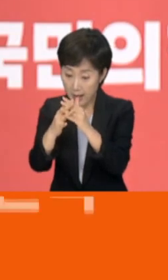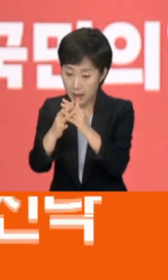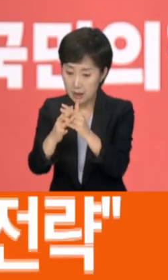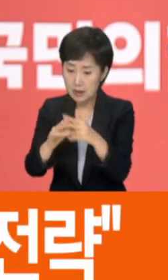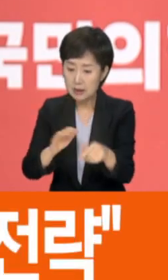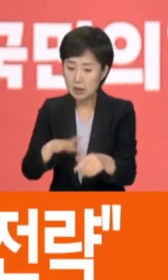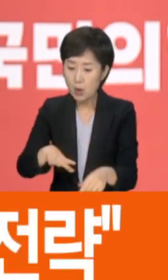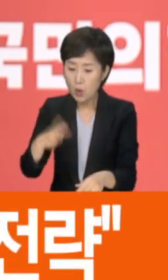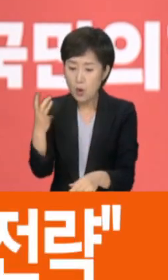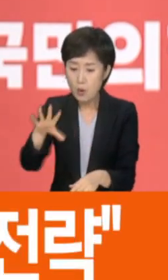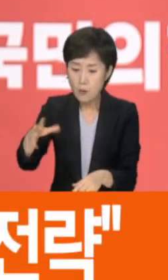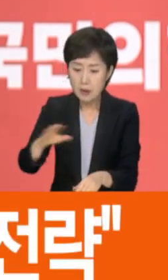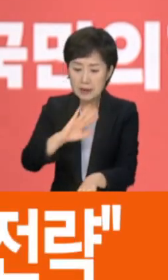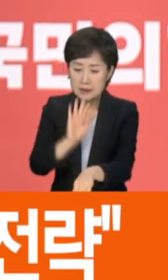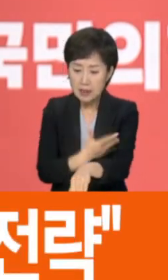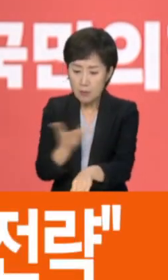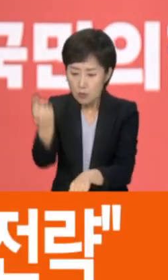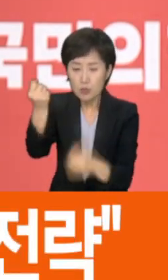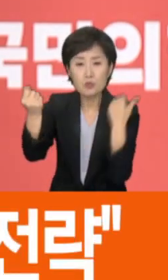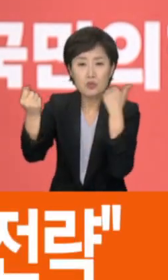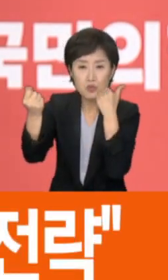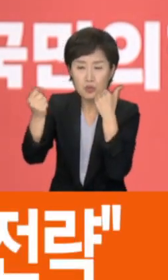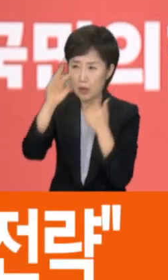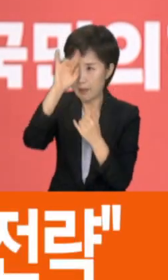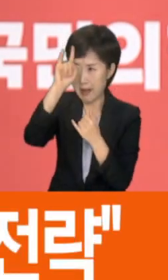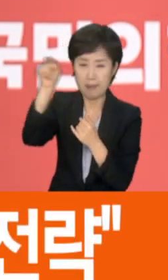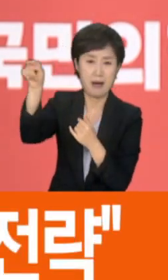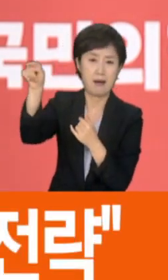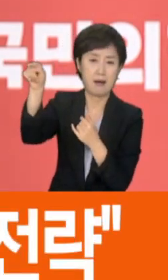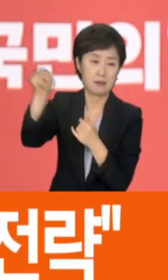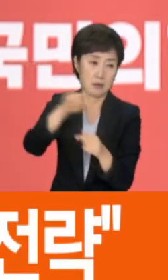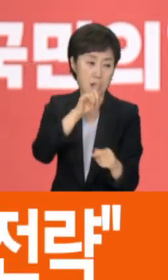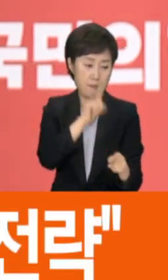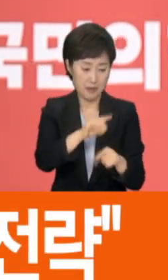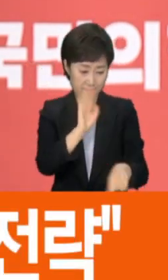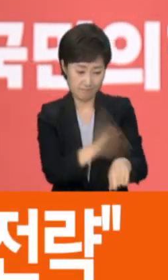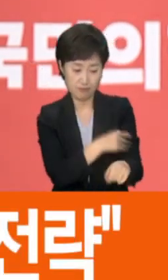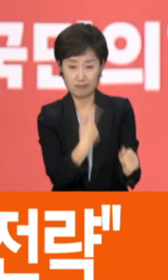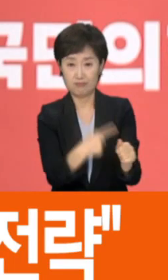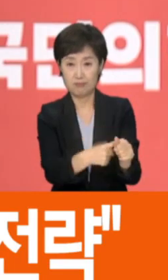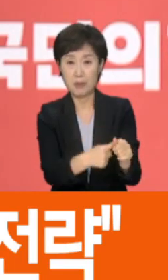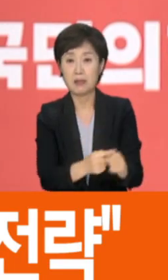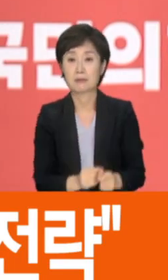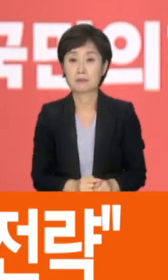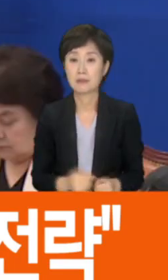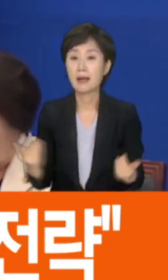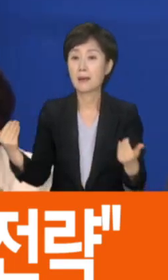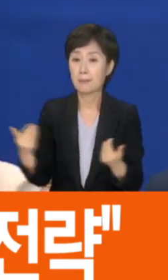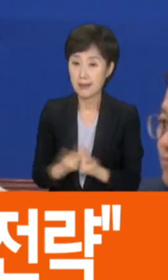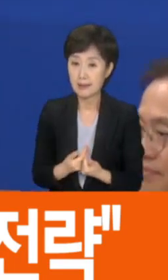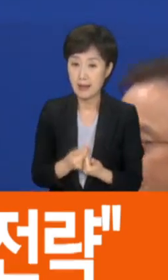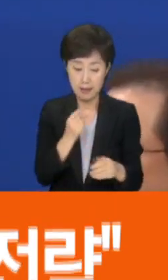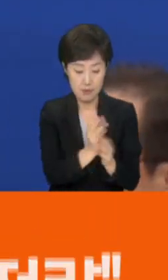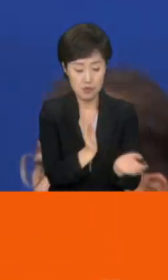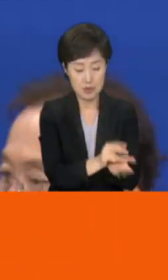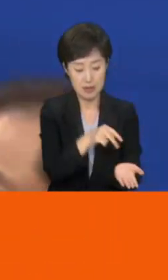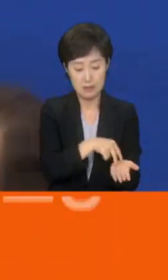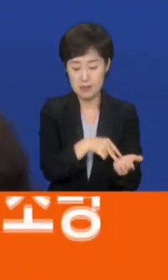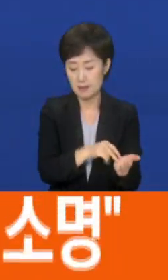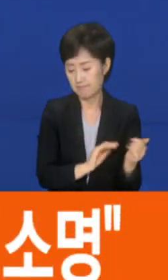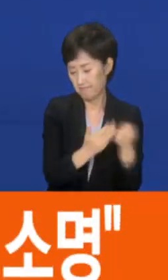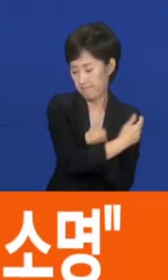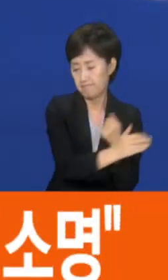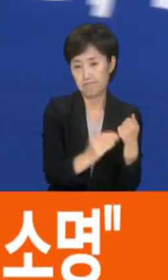전 정권에 있다는 글을 올린 데 대해선 오리발 전략이라고 비판했습니다. 반면 민주당은 이 대표 방어에